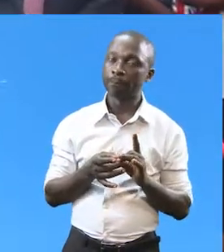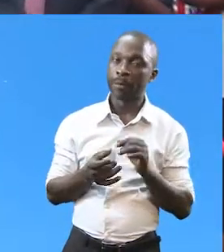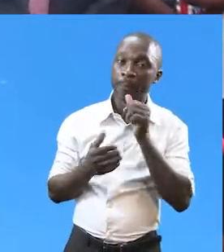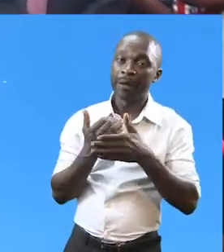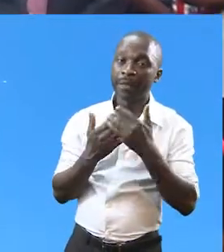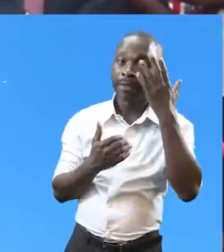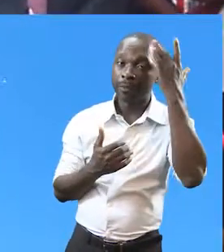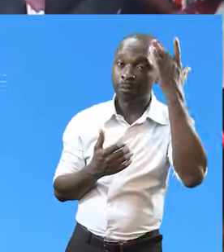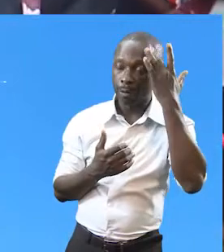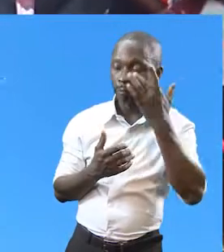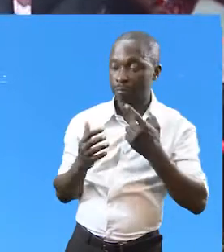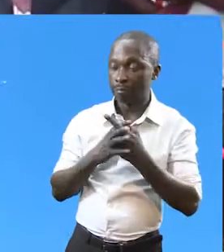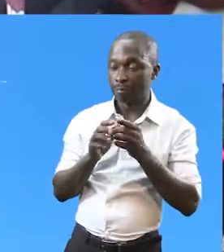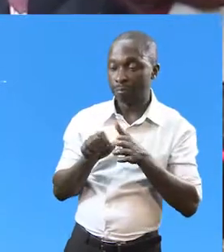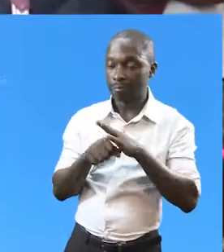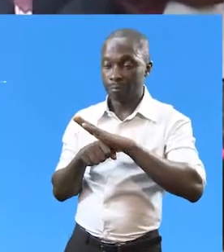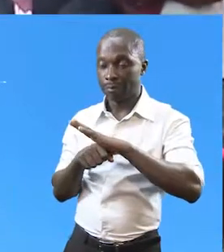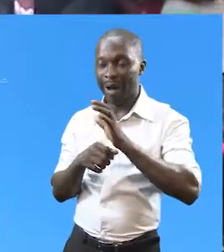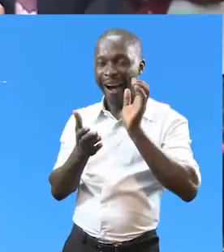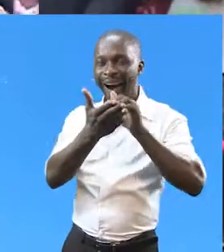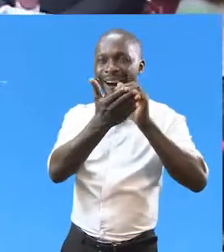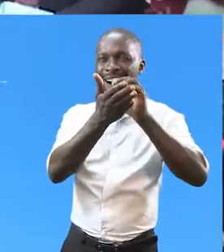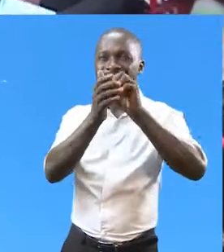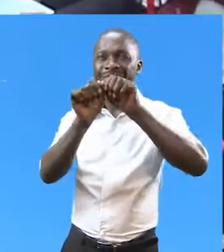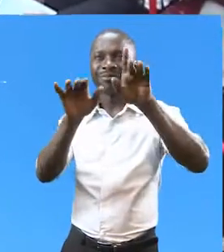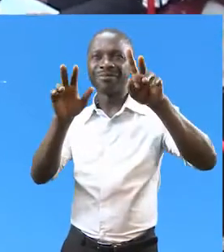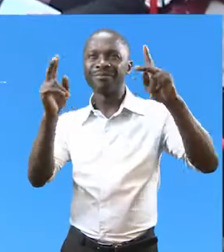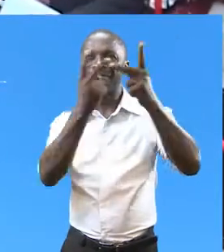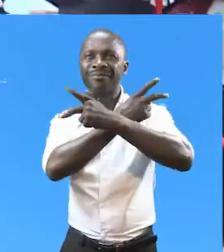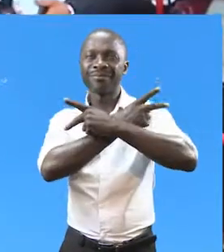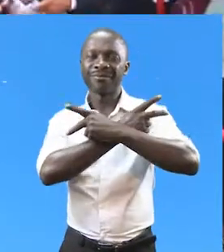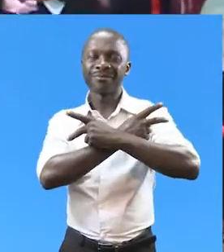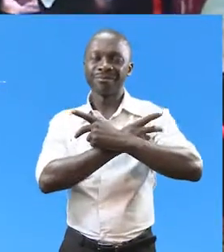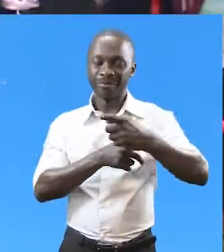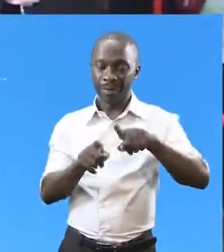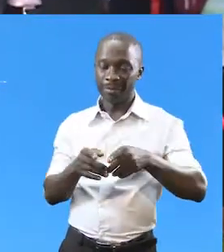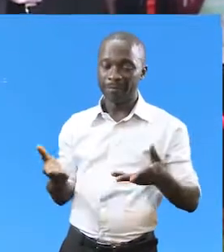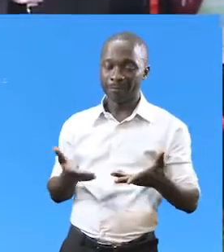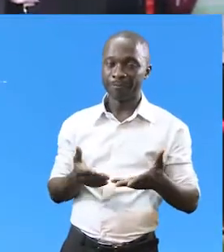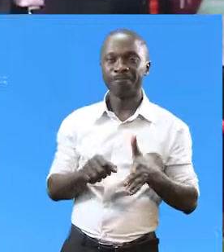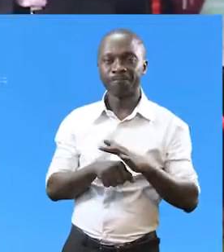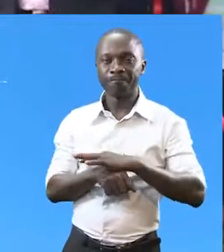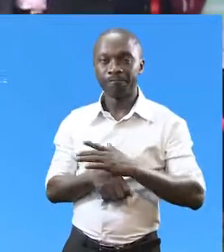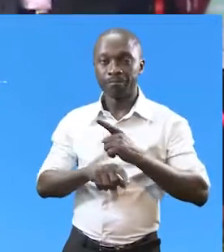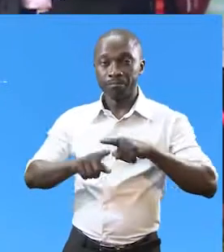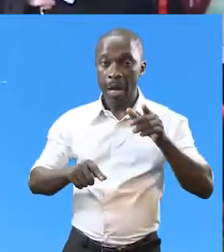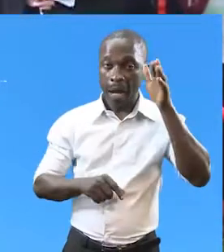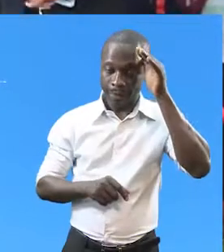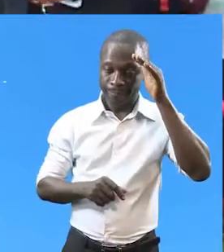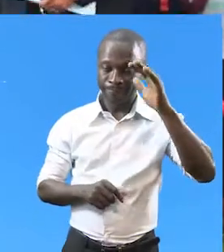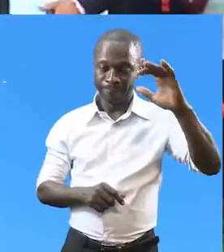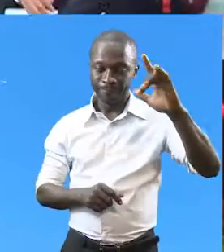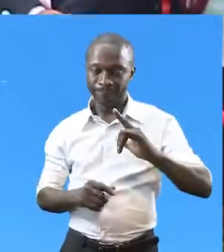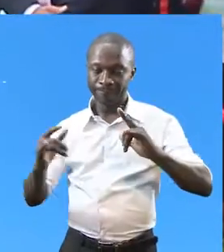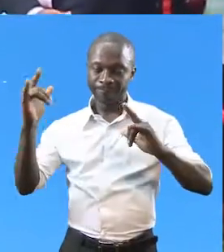marquée par la pandémie mondiale du Covid-19. C'est dire que l'événement dont nous